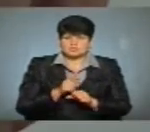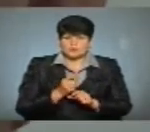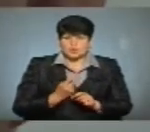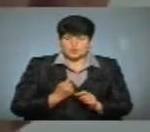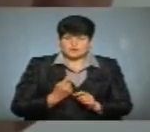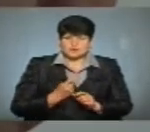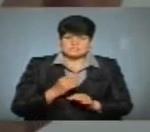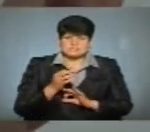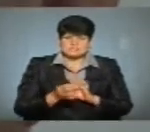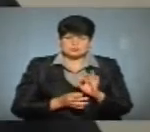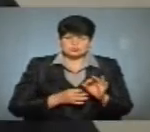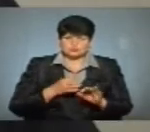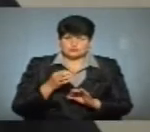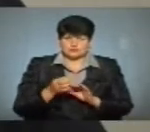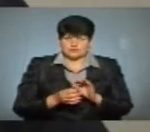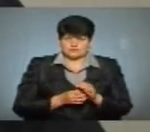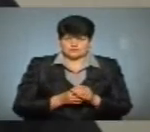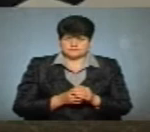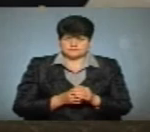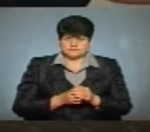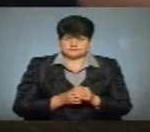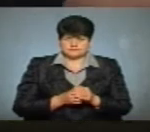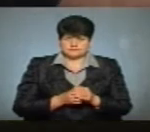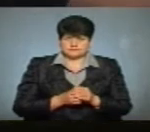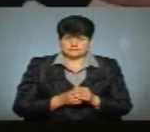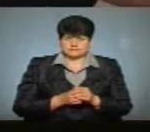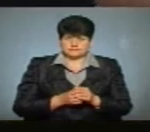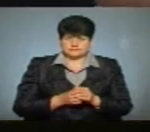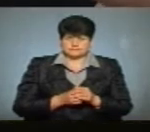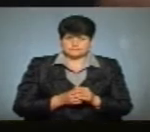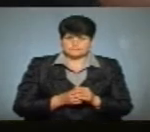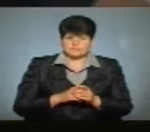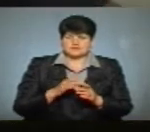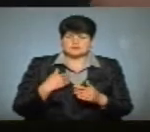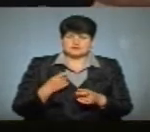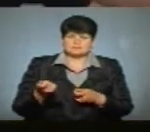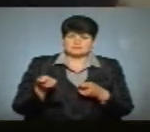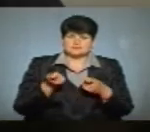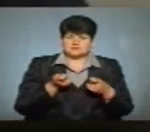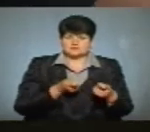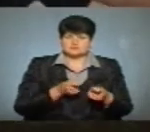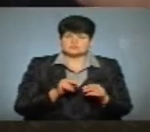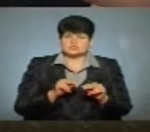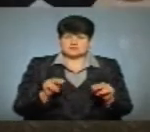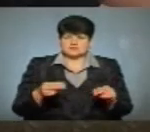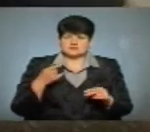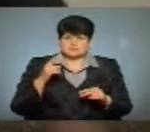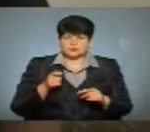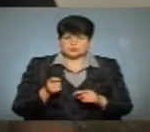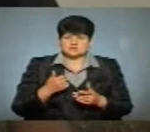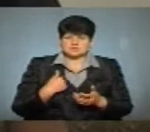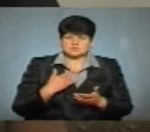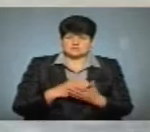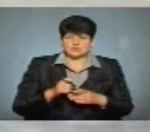охороняють цілодобово, каже охоронник Володимир Король. Мені представляють вчителів, я знаю, які вчителі, тоді я віддаю. Ключі в мене є, я теж